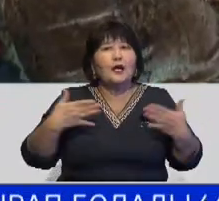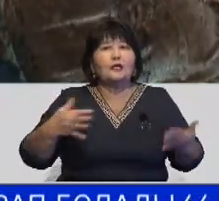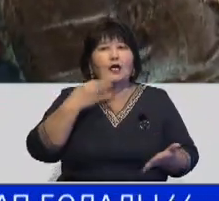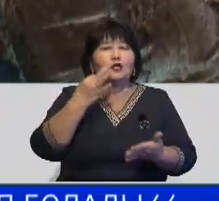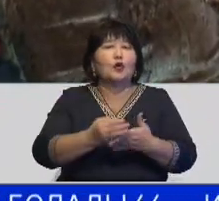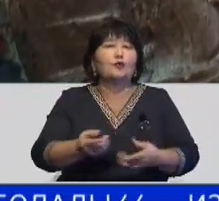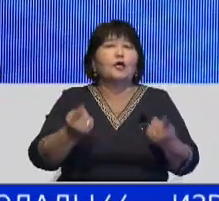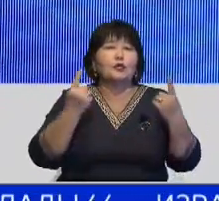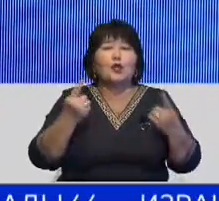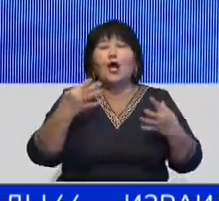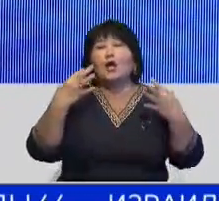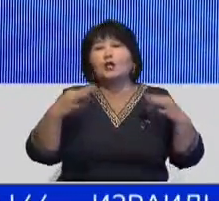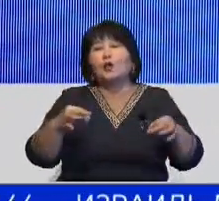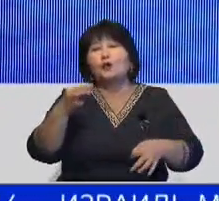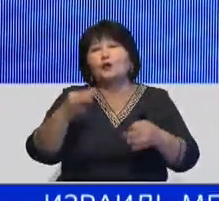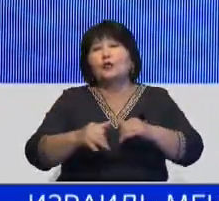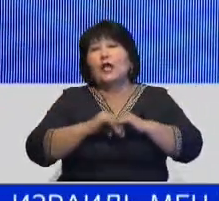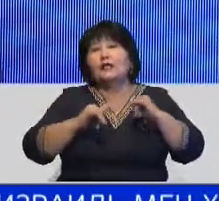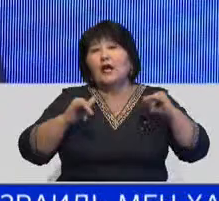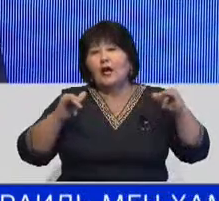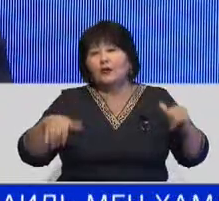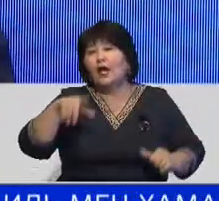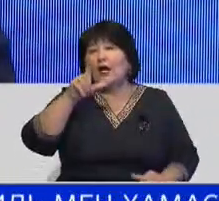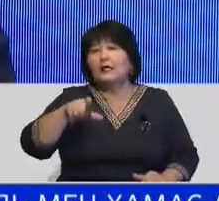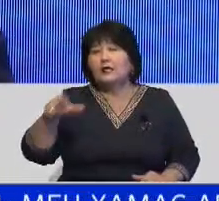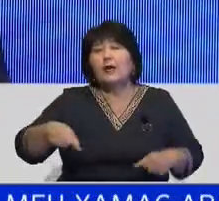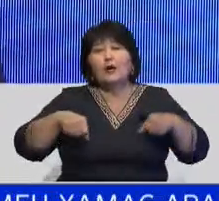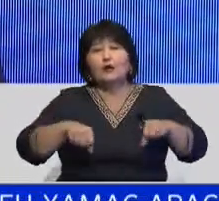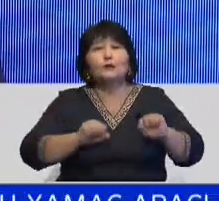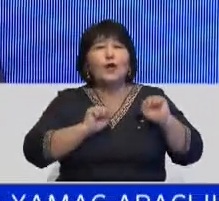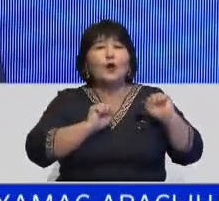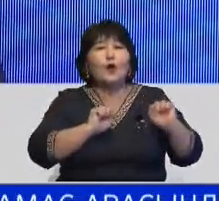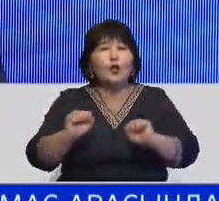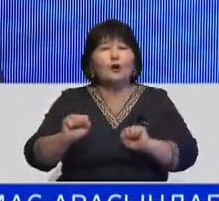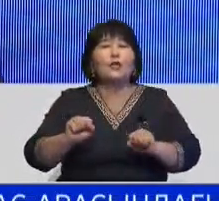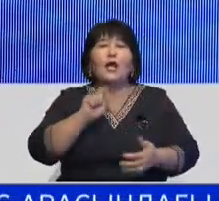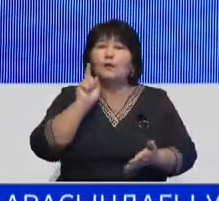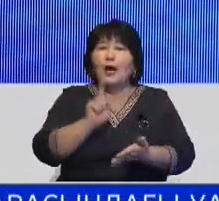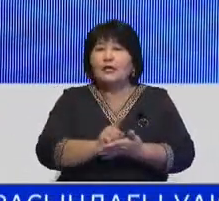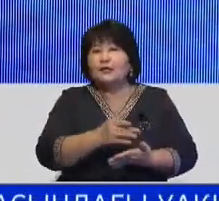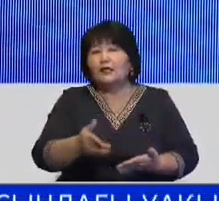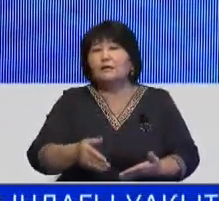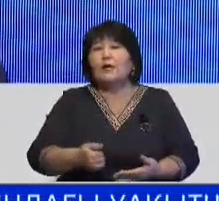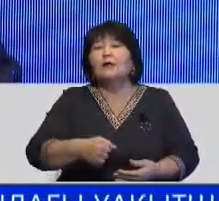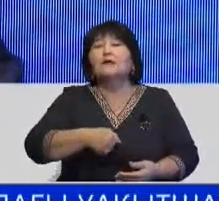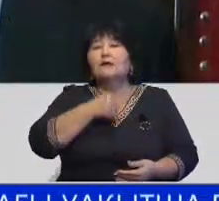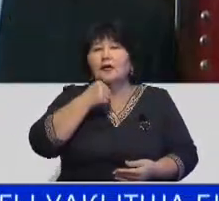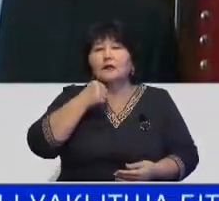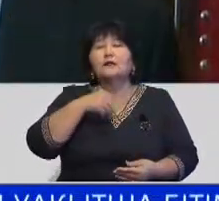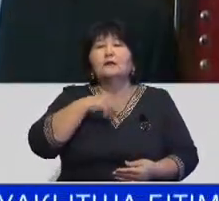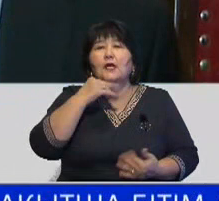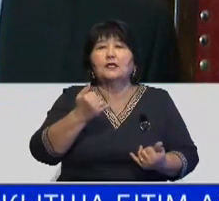зор. Сот тәуелсіздігінің нығаюына және азаматтардың құқығын қорғаудағы парыздарыңызға адалдық танытып